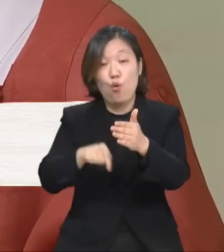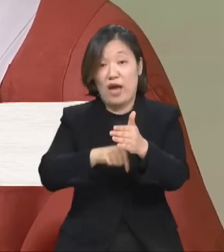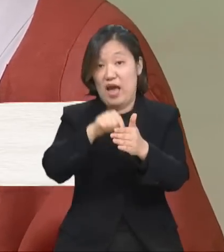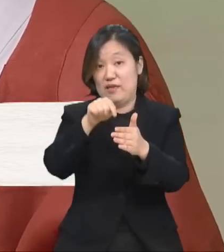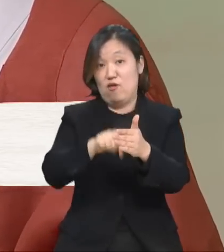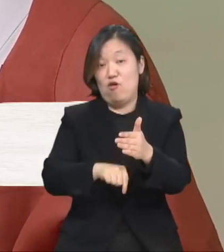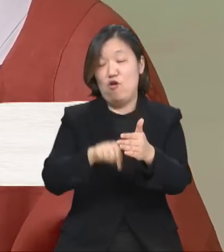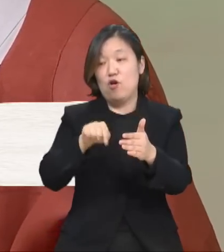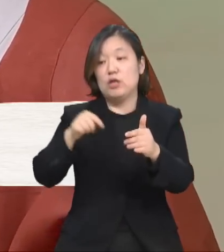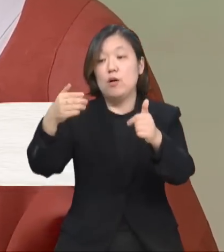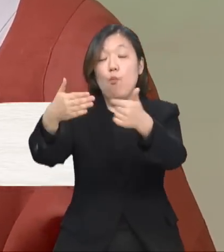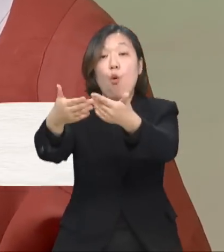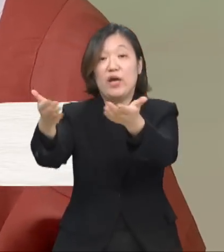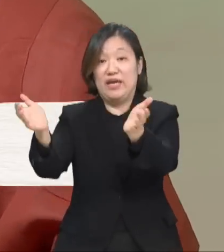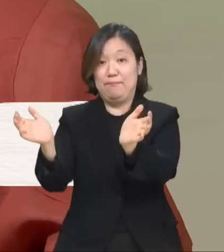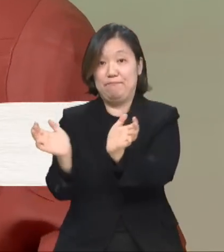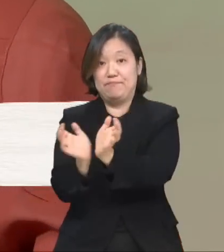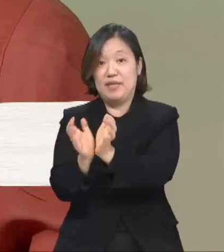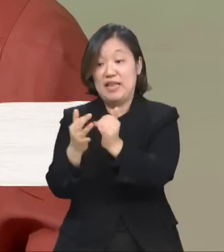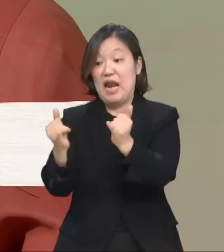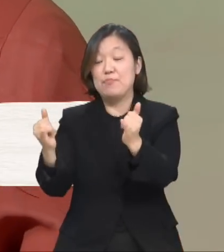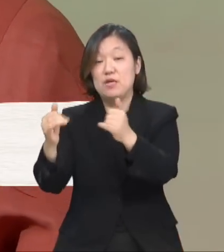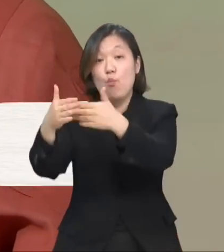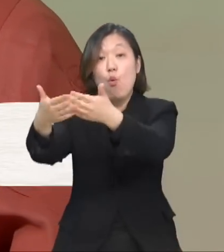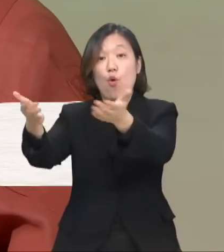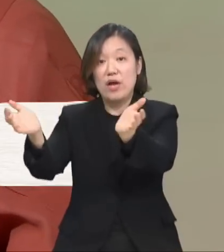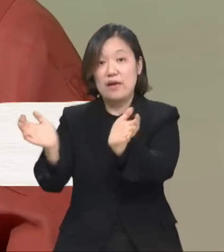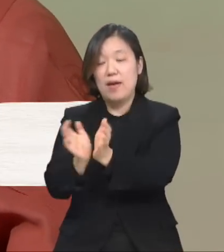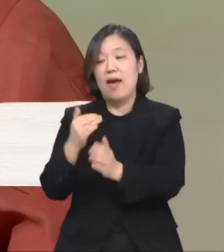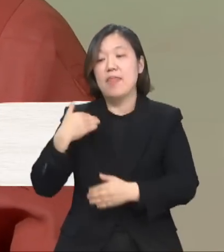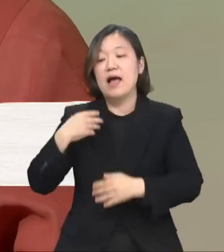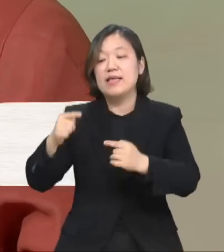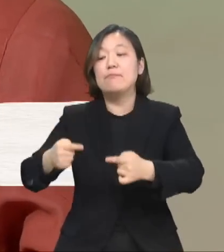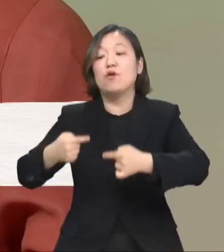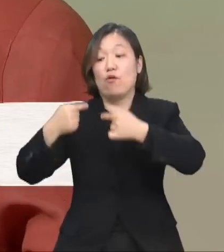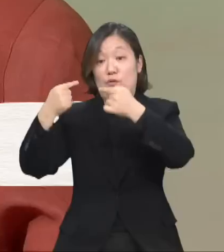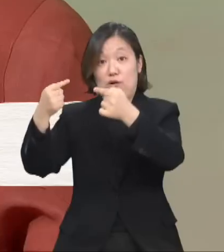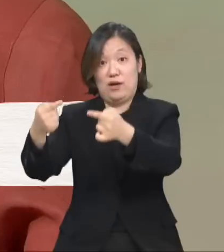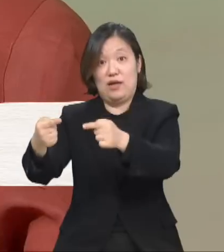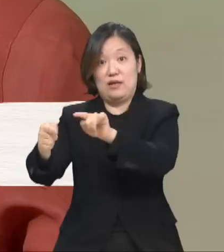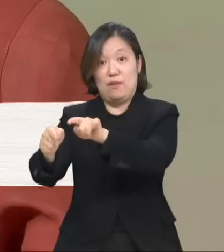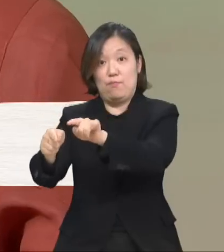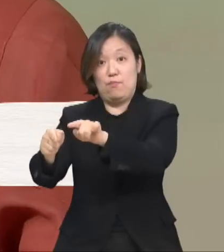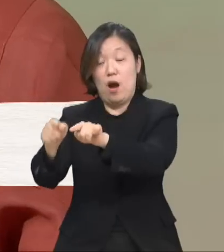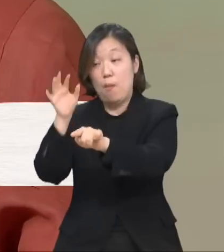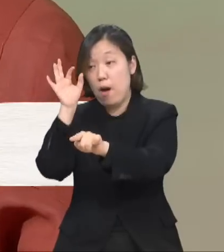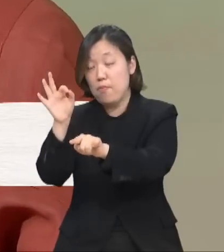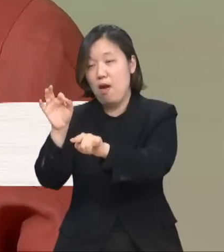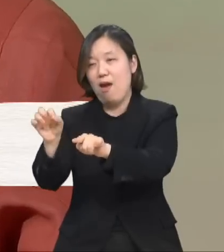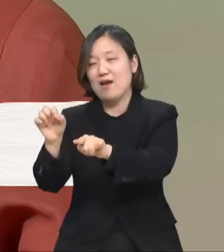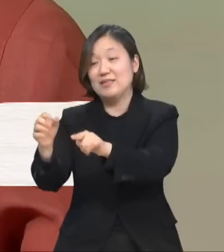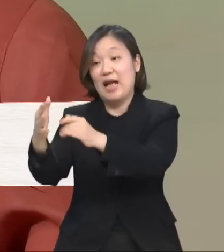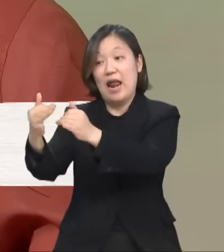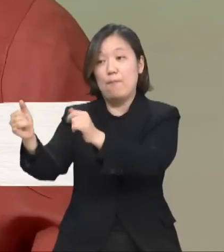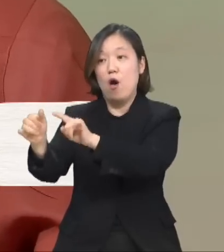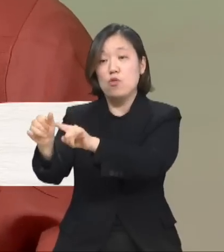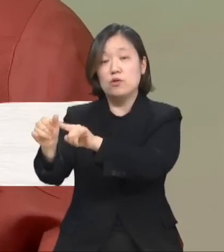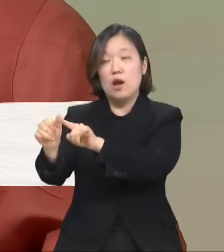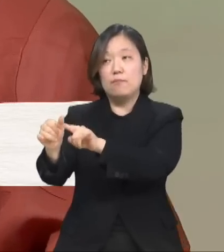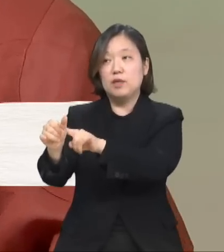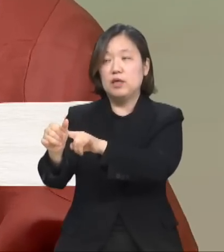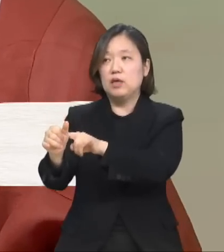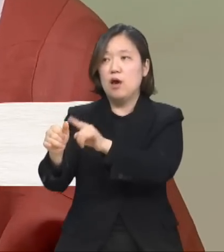나갔습니다 그 모임에서 어떤 분이 꿈에서 돼지가 보인다 그게